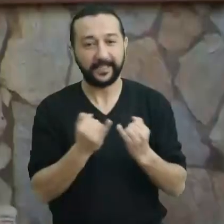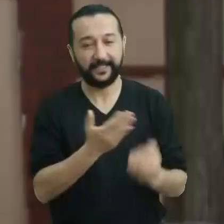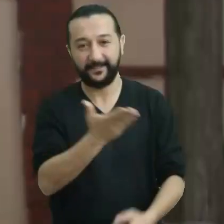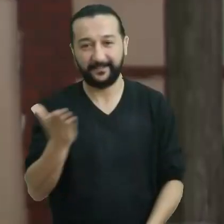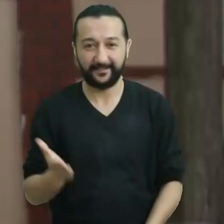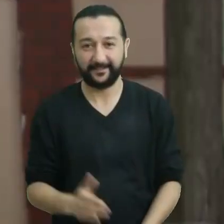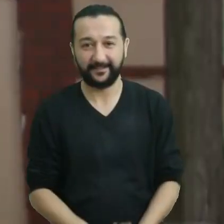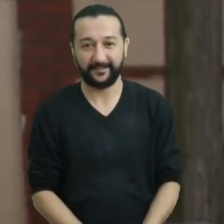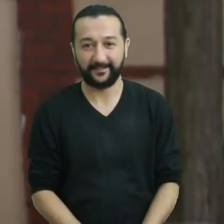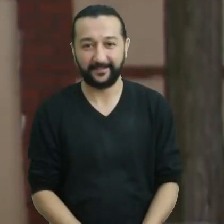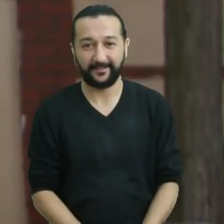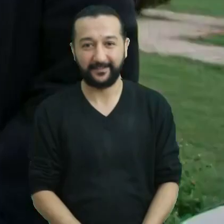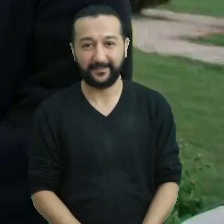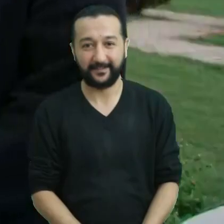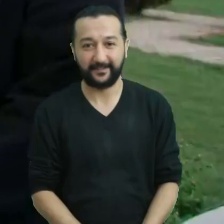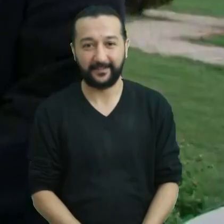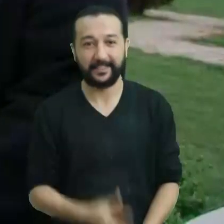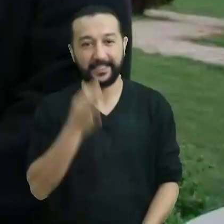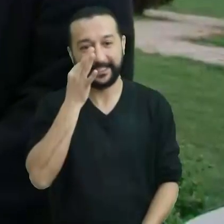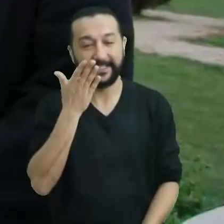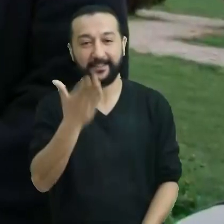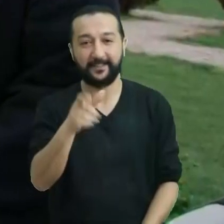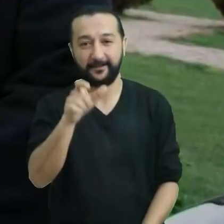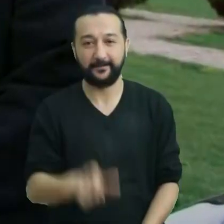kardeşler. Şükrü kaş göz edince Mehmet fırlayıp gitti.